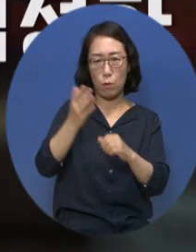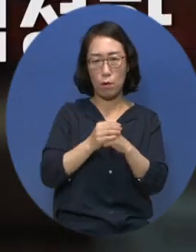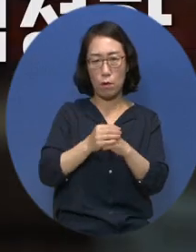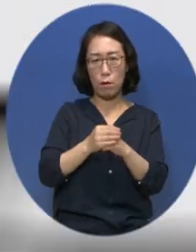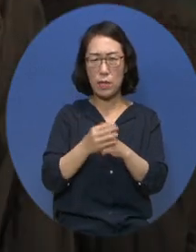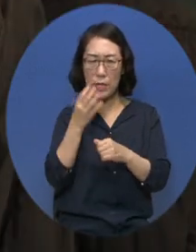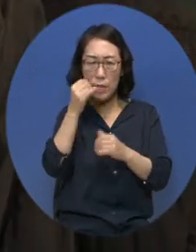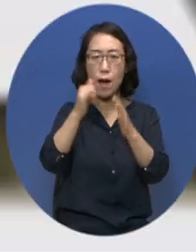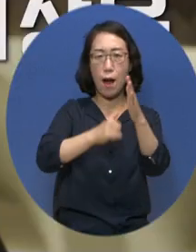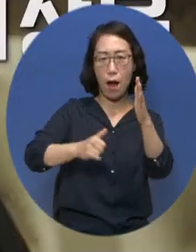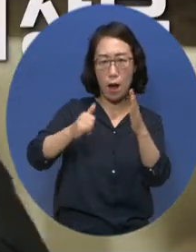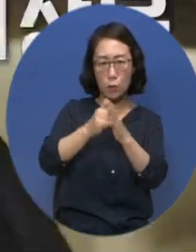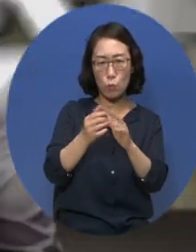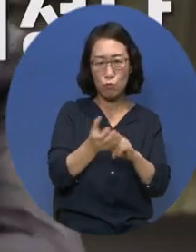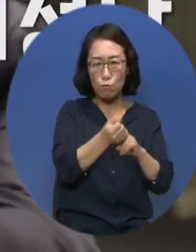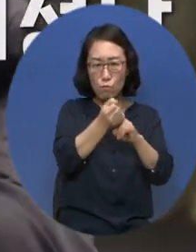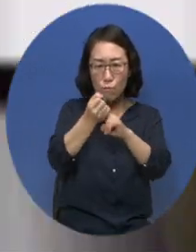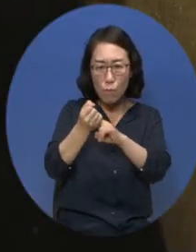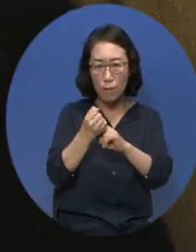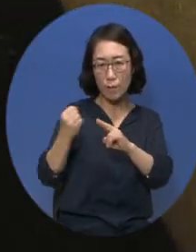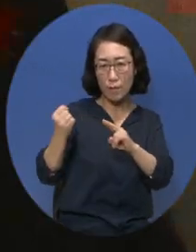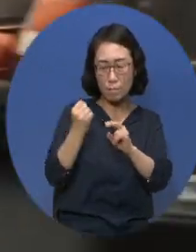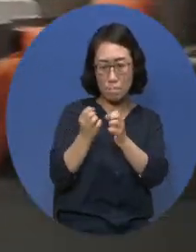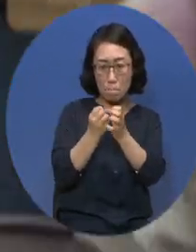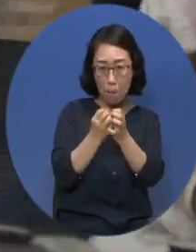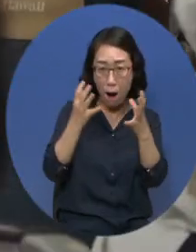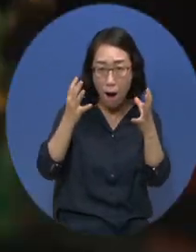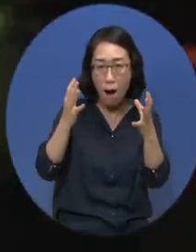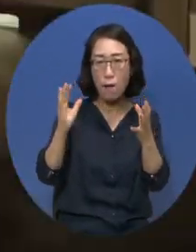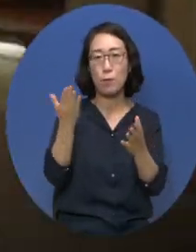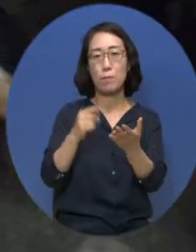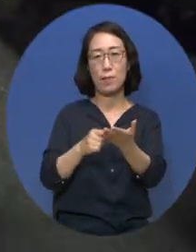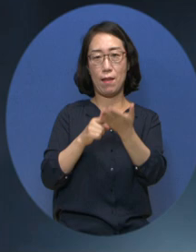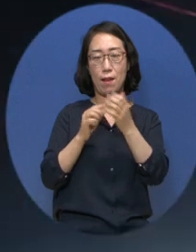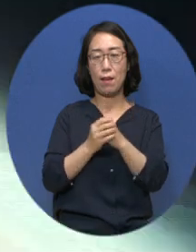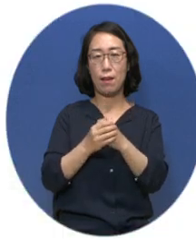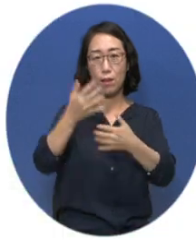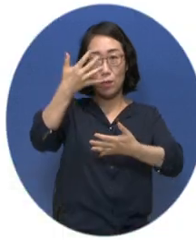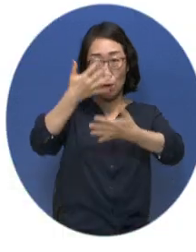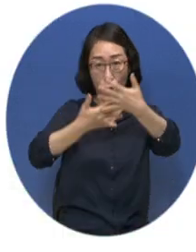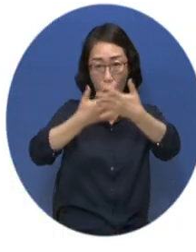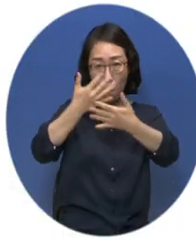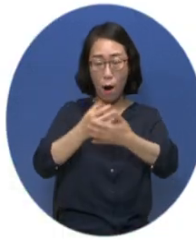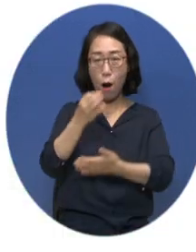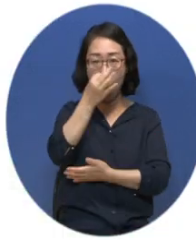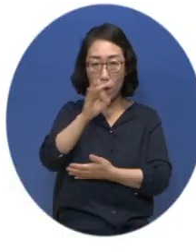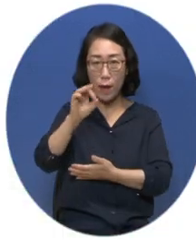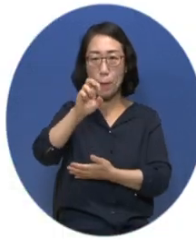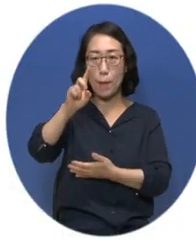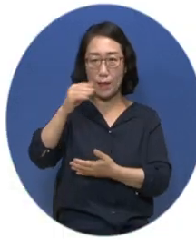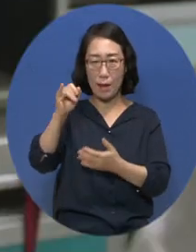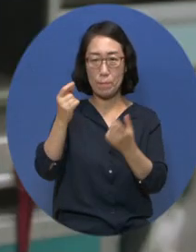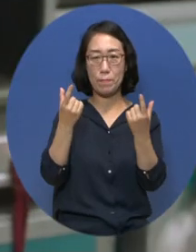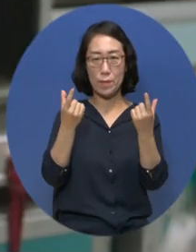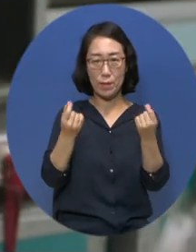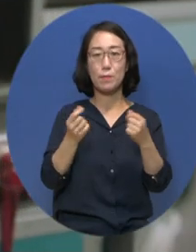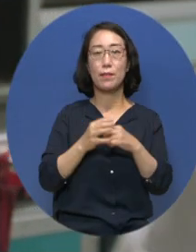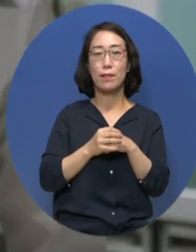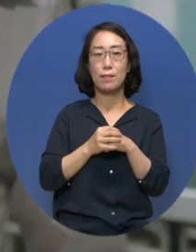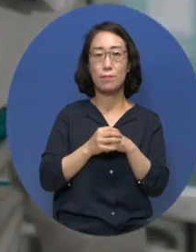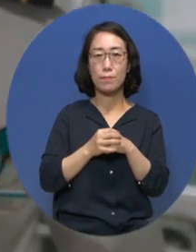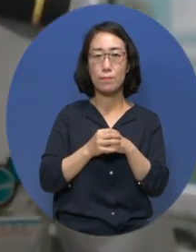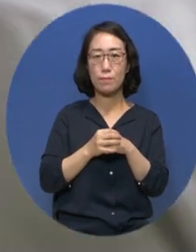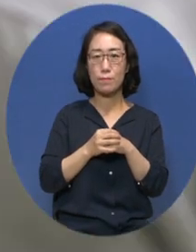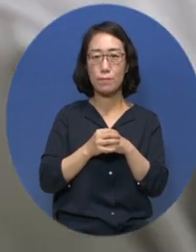이상한 가족의 숨겨왔던 내공이 폭발한다. 영화 오케이 마담이었습니다. 밖에 몇 명이나